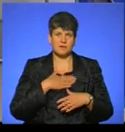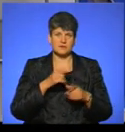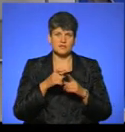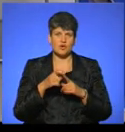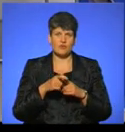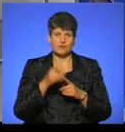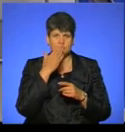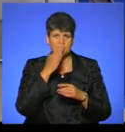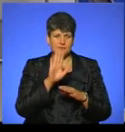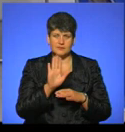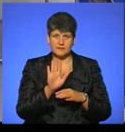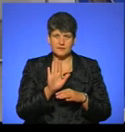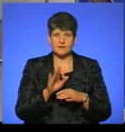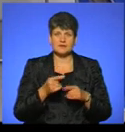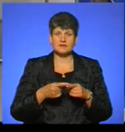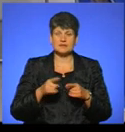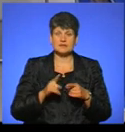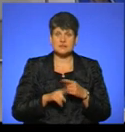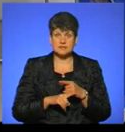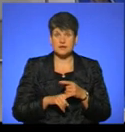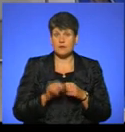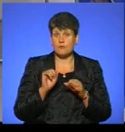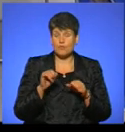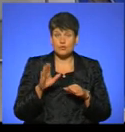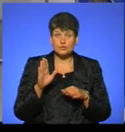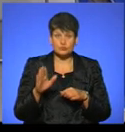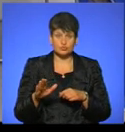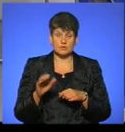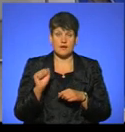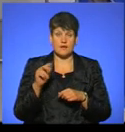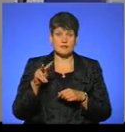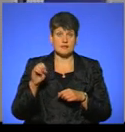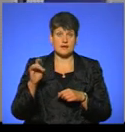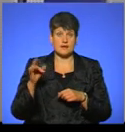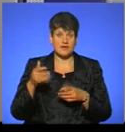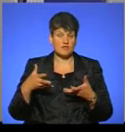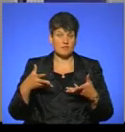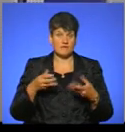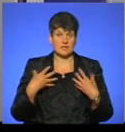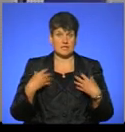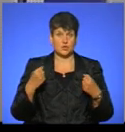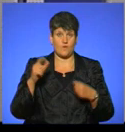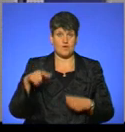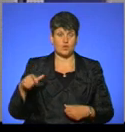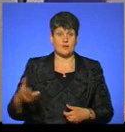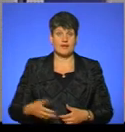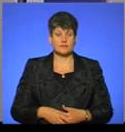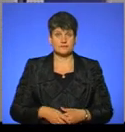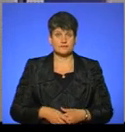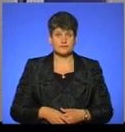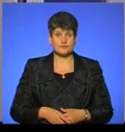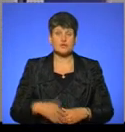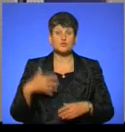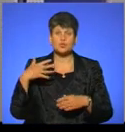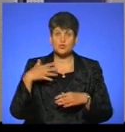даруйте, такі аромати. Вони можуть бути і алергенами, і впливати на здоров'я людей. Ну і зрозуміло,